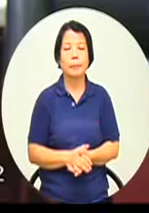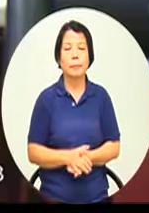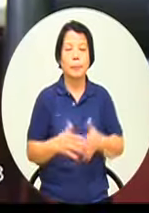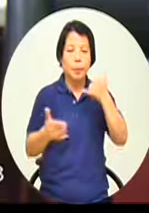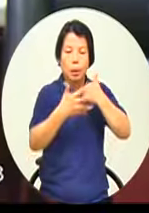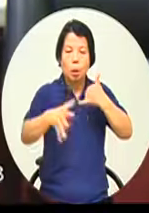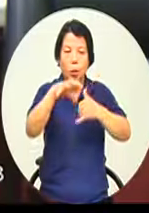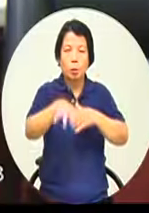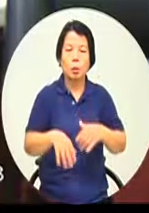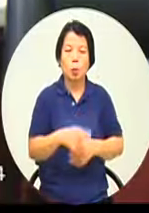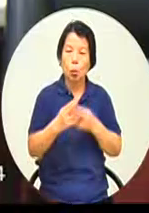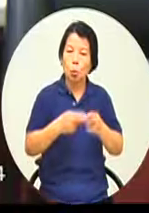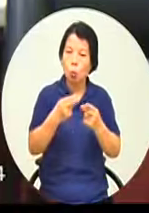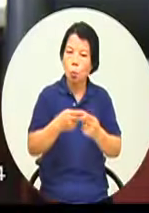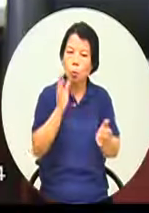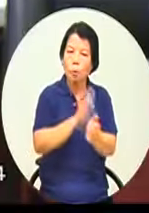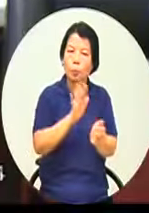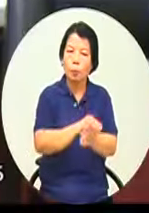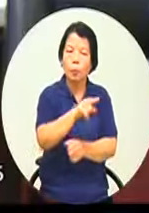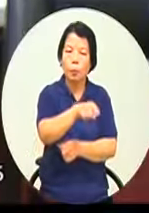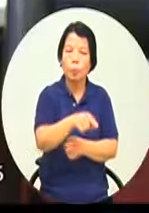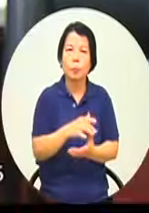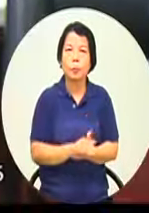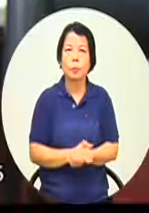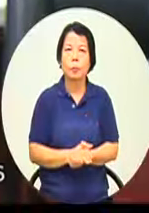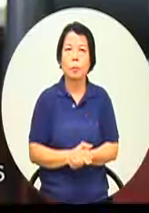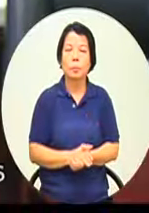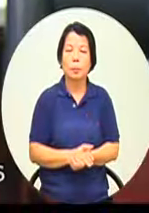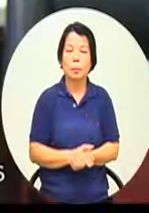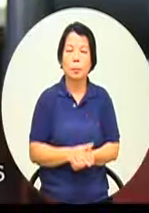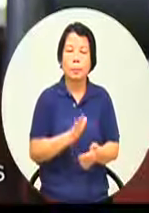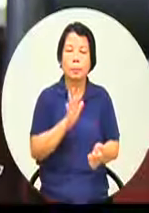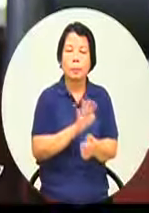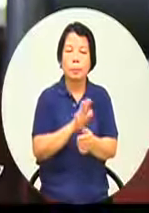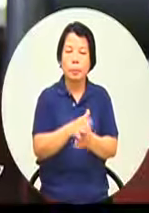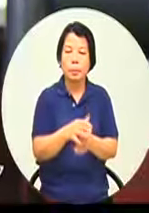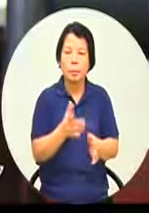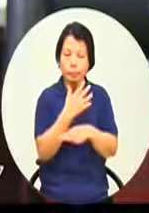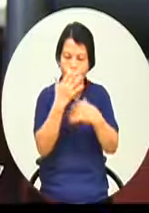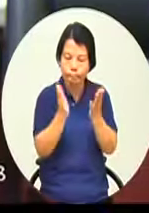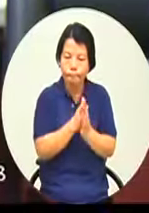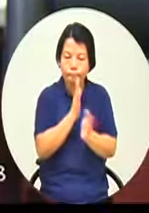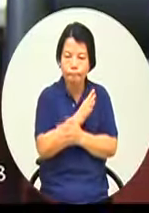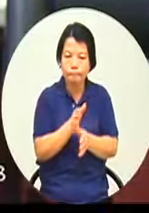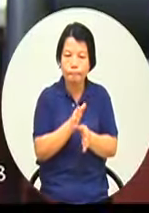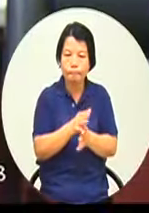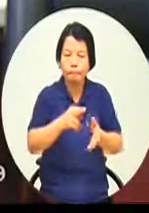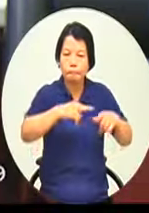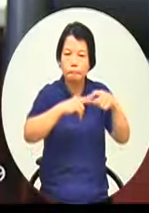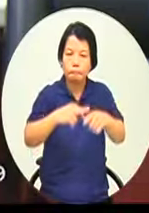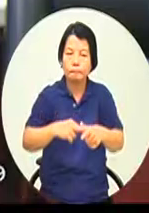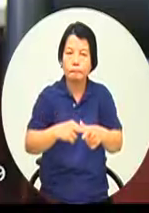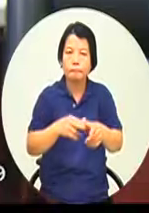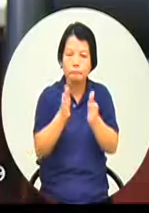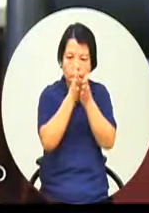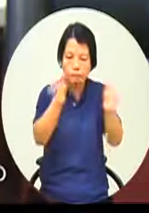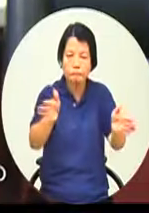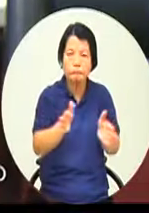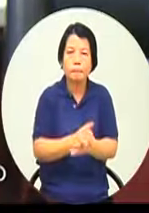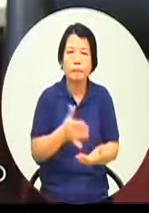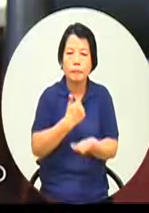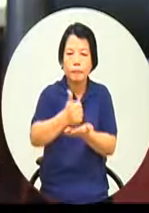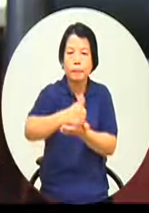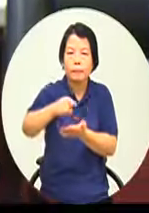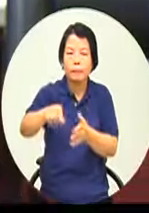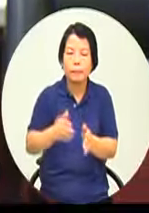该要如何帮我们的养殖户来帮他们打开新的市场，然后运用我们更多